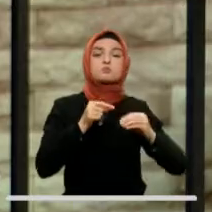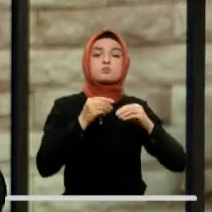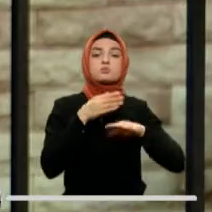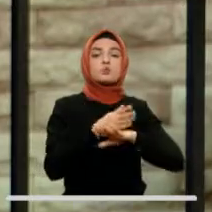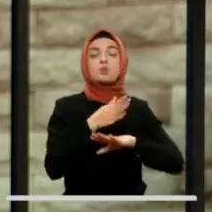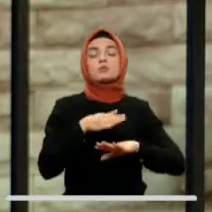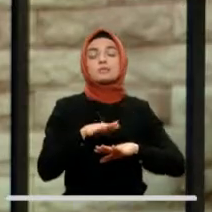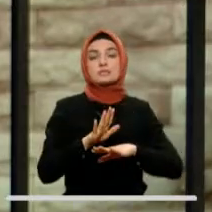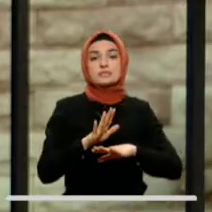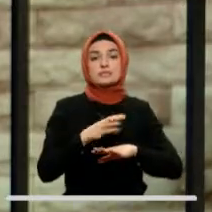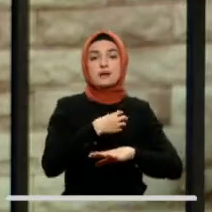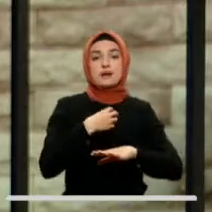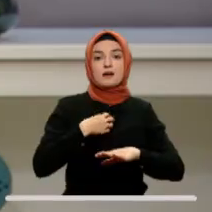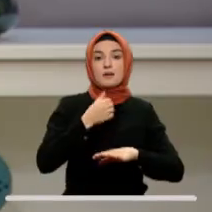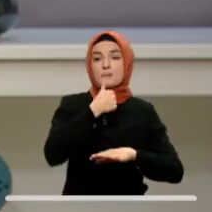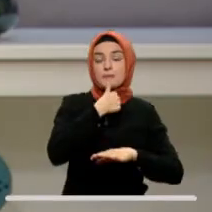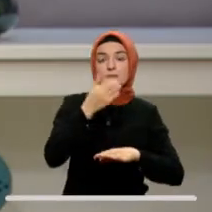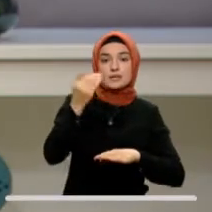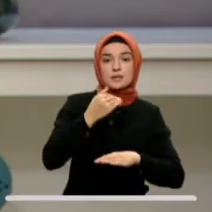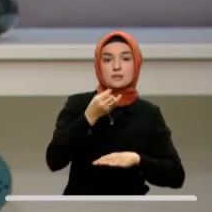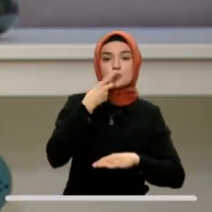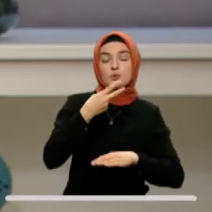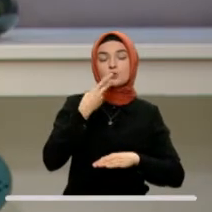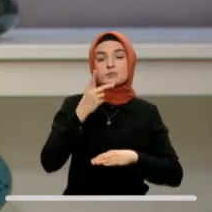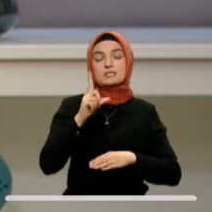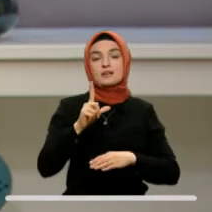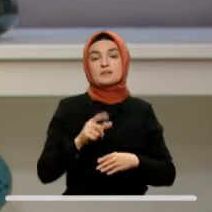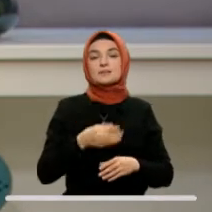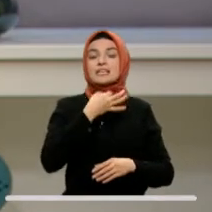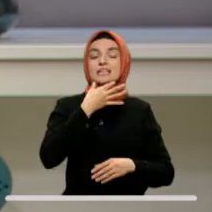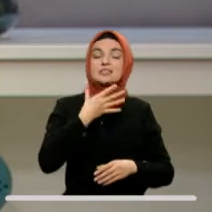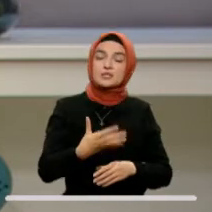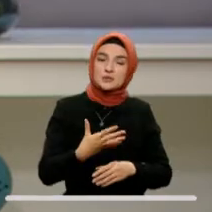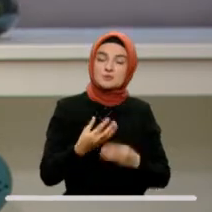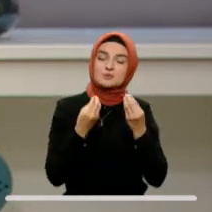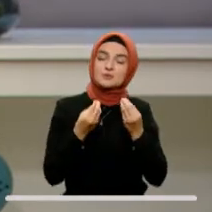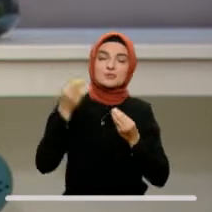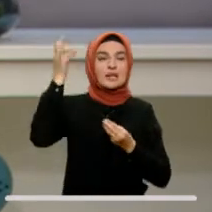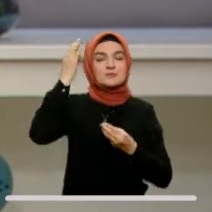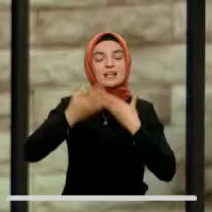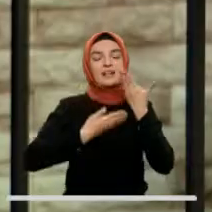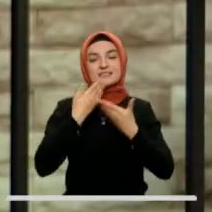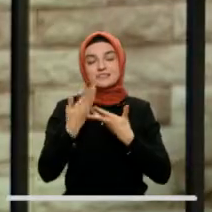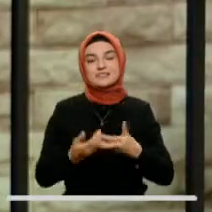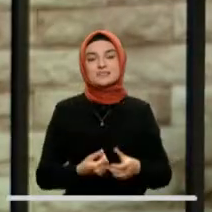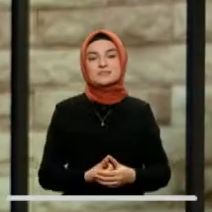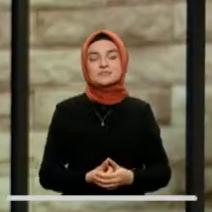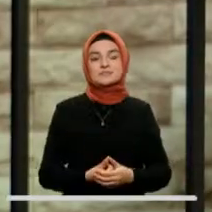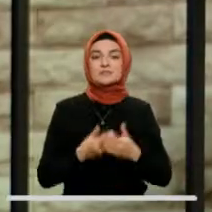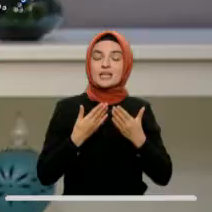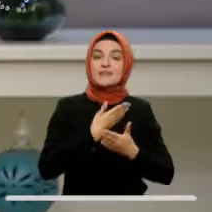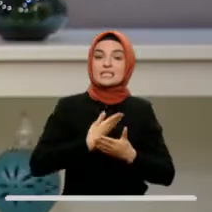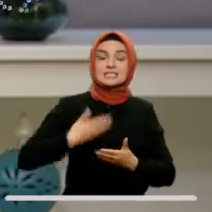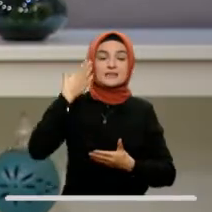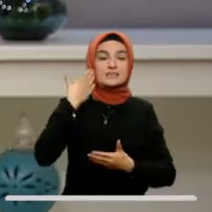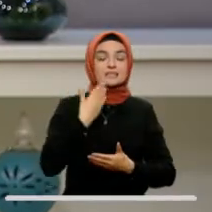anne babalar bir araya gelip konuşması lazım. Peki, çok teşekkür ediyorum. Ben teşekkür ediyorum. Özgür Hocam çok sağ olun. Yine kıymetli bilgiler verdiniz. Sağ olun. Evet sevgili